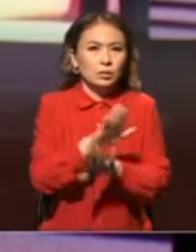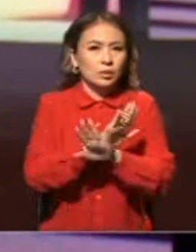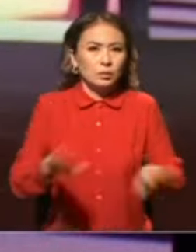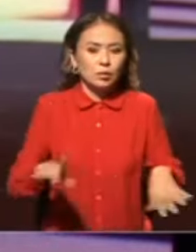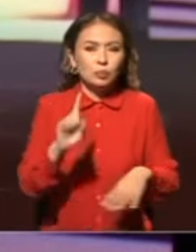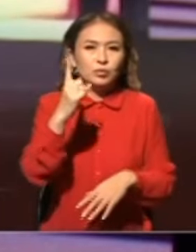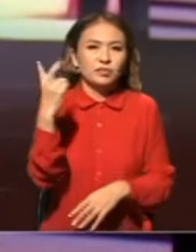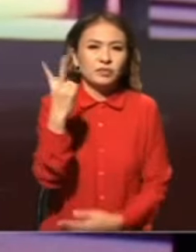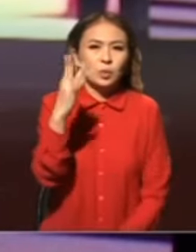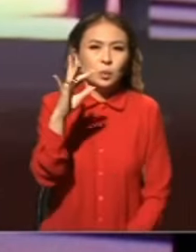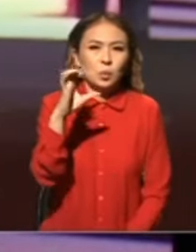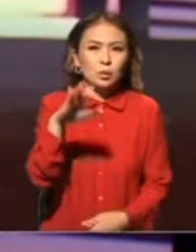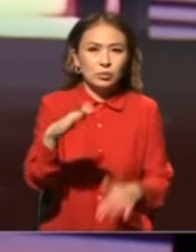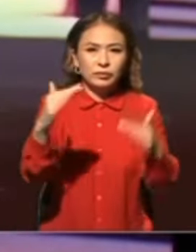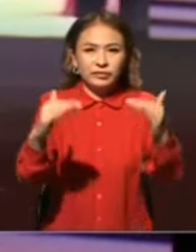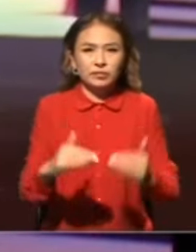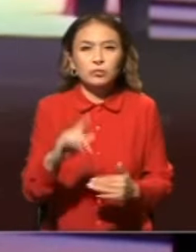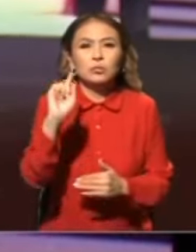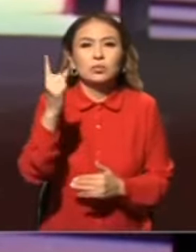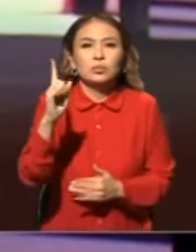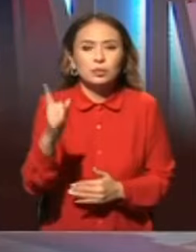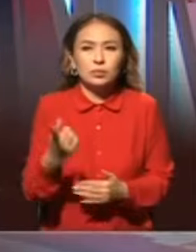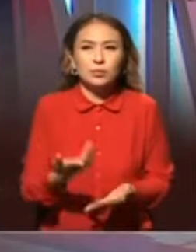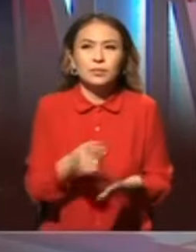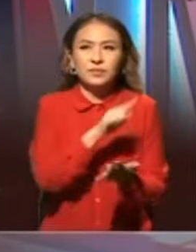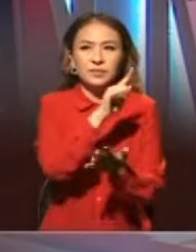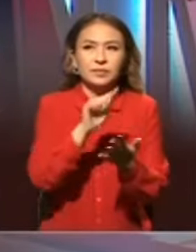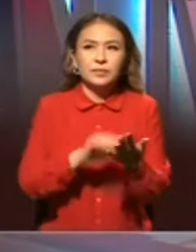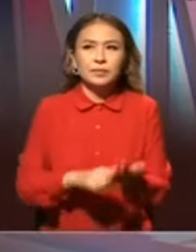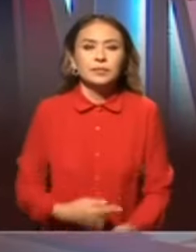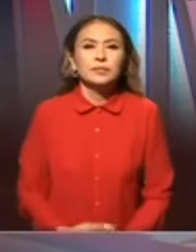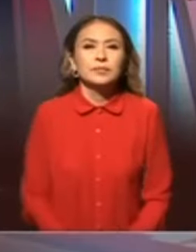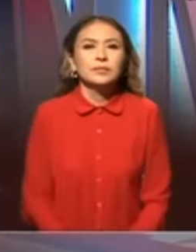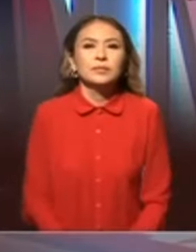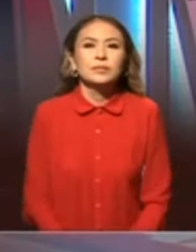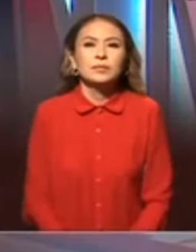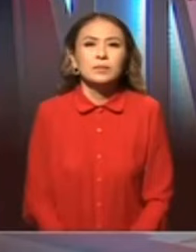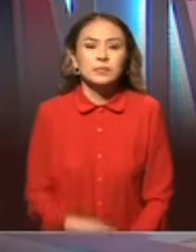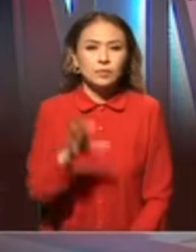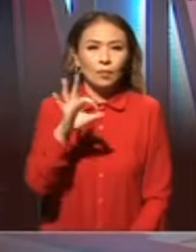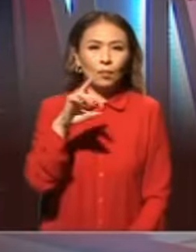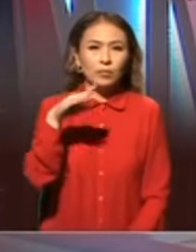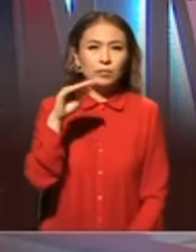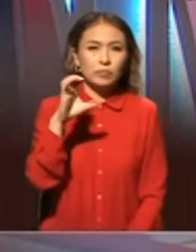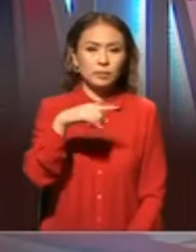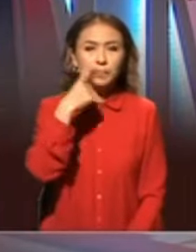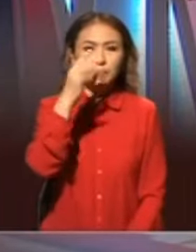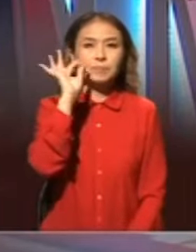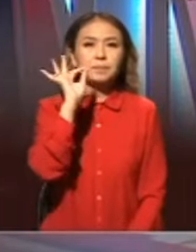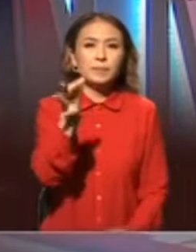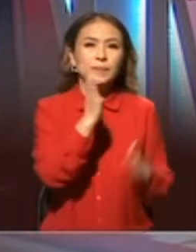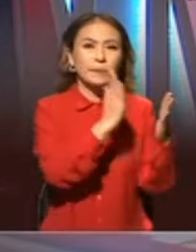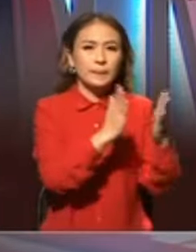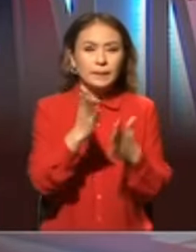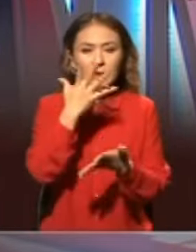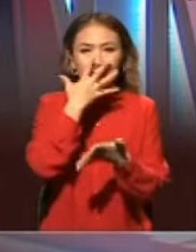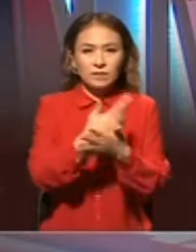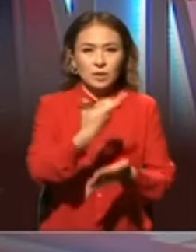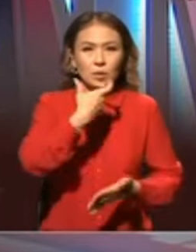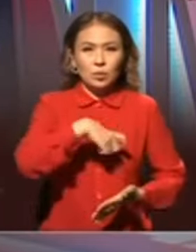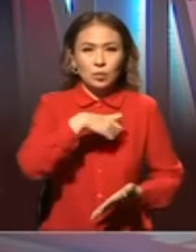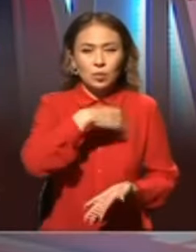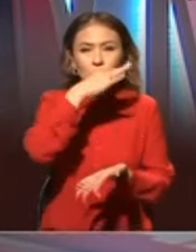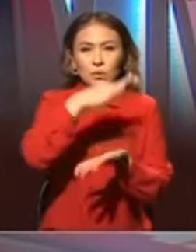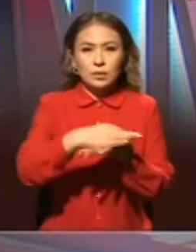неге екінші сортқа түсіп кетті? Бір сөз қоса кетейін, Ерқанат. Жаңағы Олжас бәрін дұрыс айтып отыр, оның ішінде өз өзіне жауапты өзі